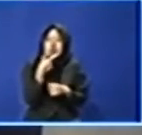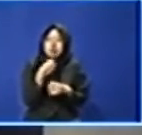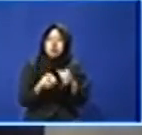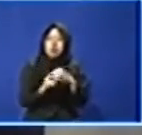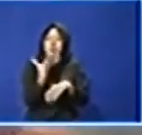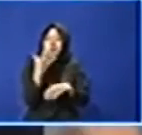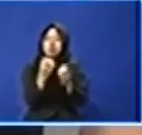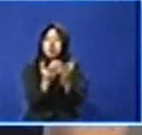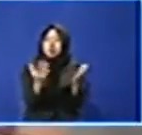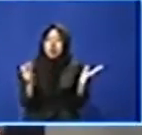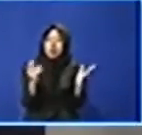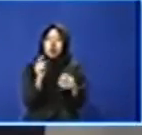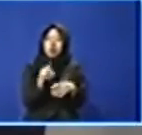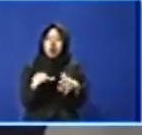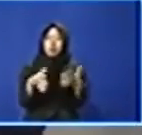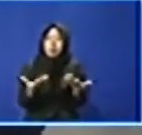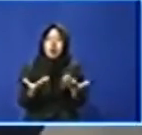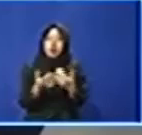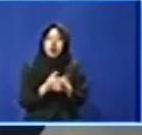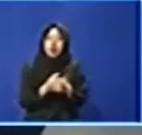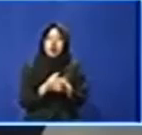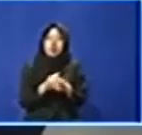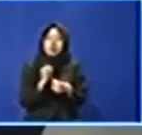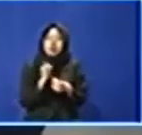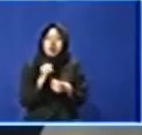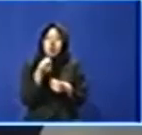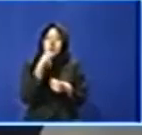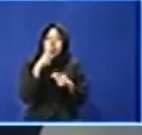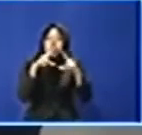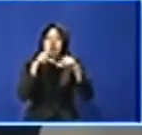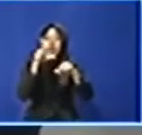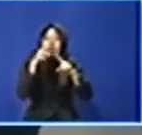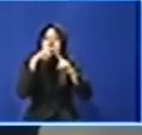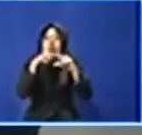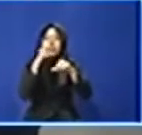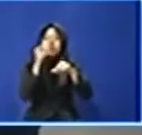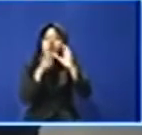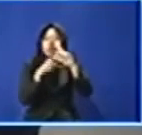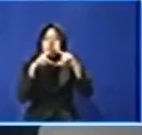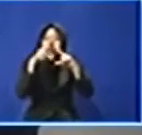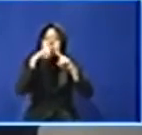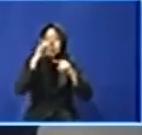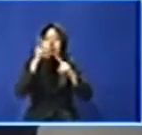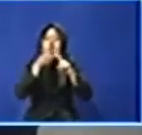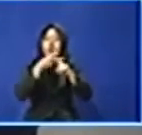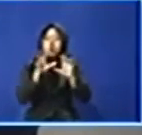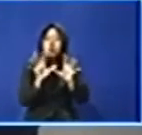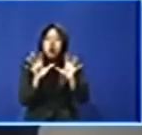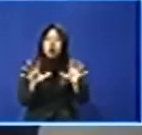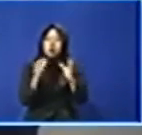di masyarakat itu ternyata dengan pengobatan alternatip masih banyak dipancarkan oleh masyarakat